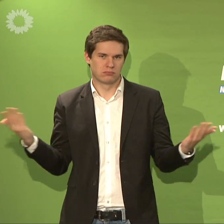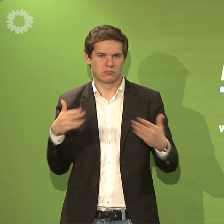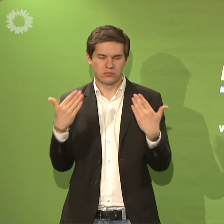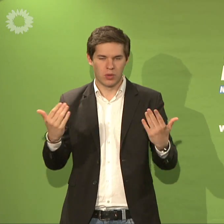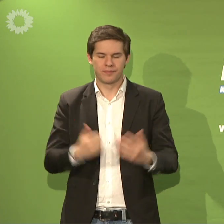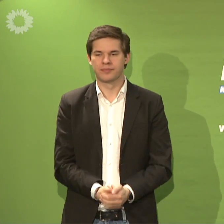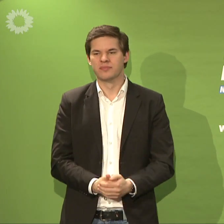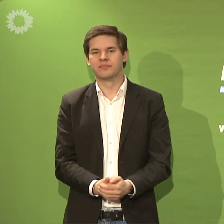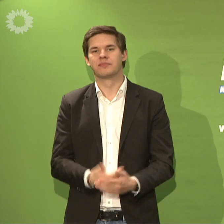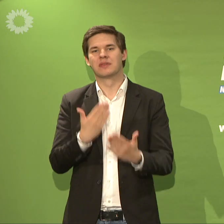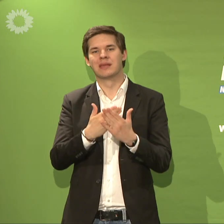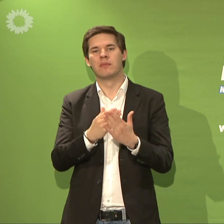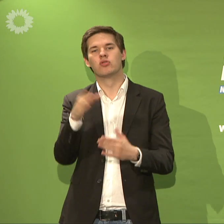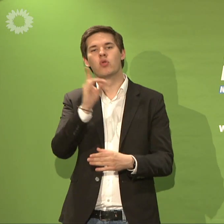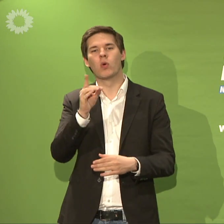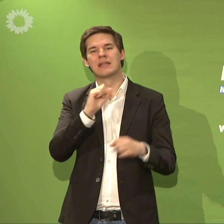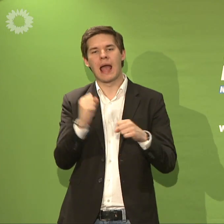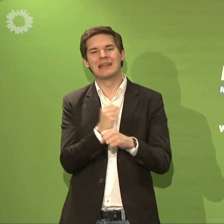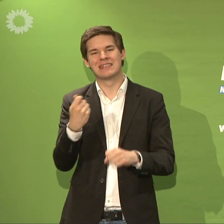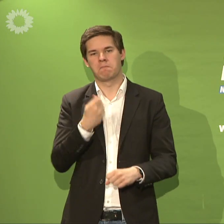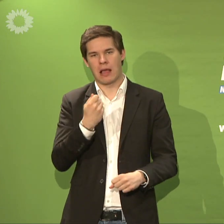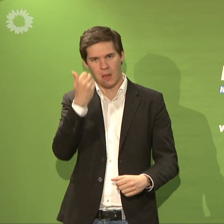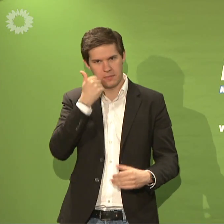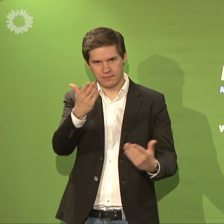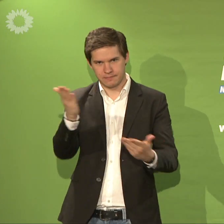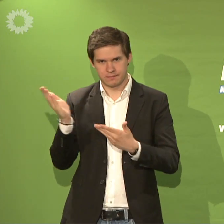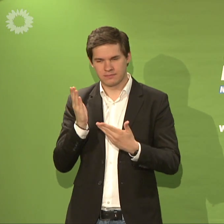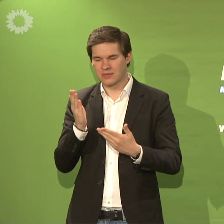Dann bitte ich die Doris Eisenmeier nach...